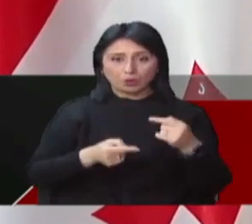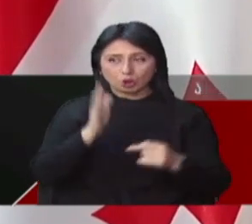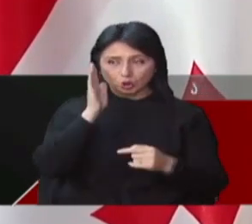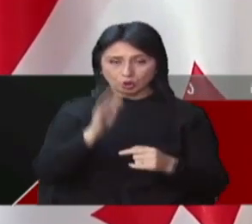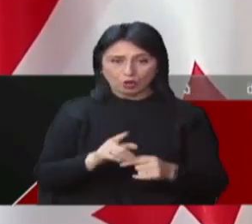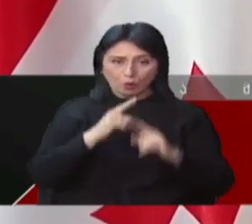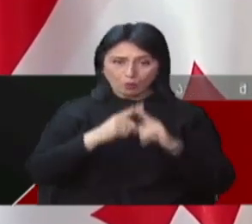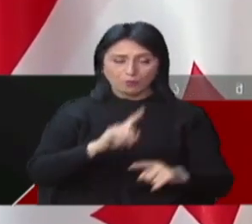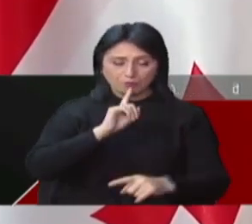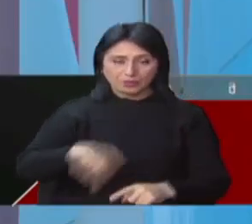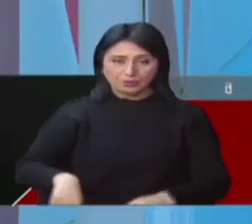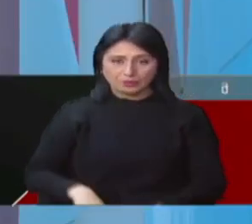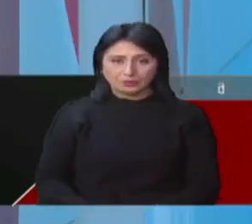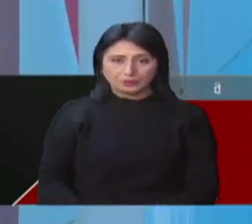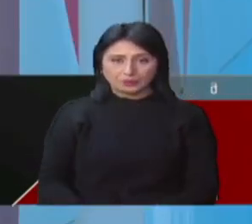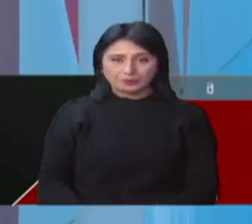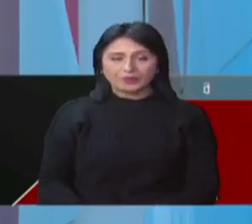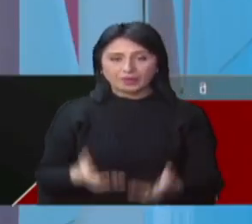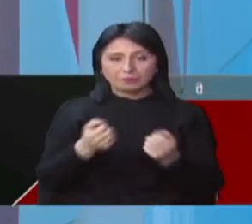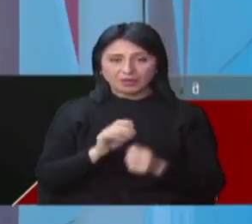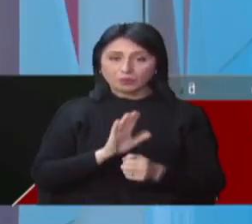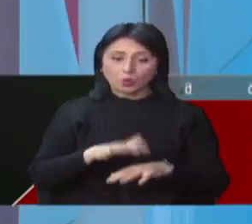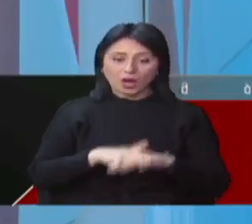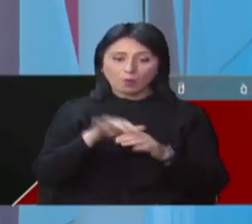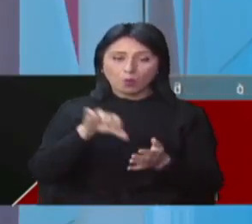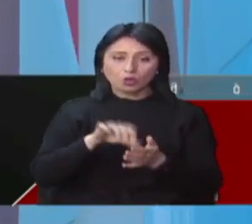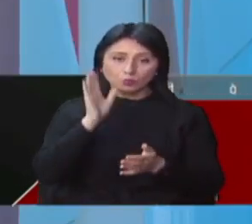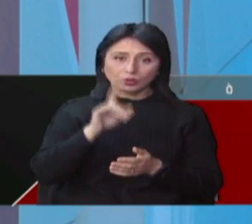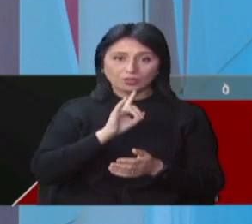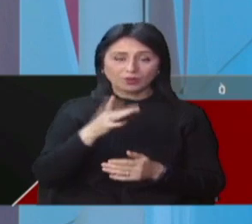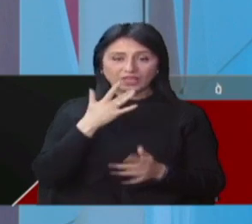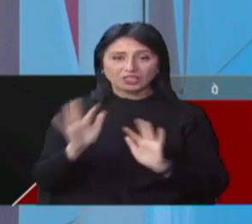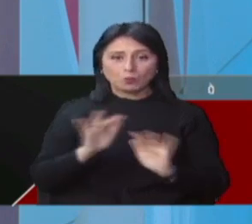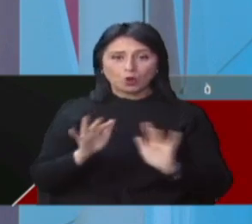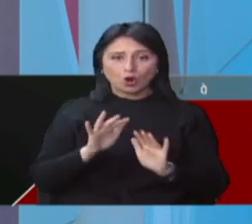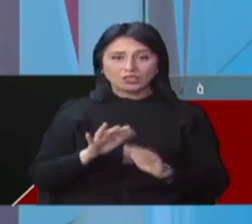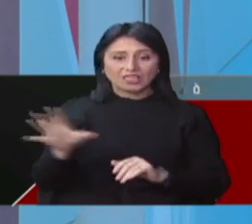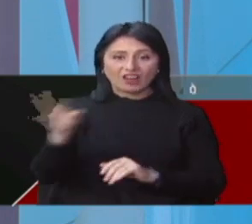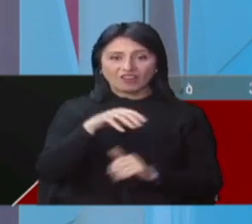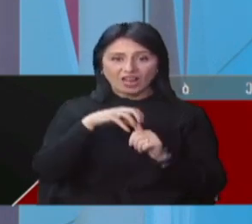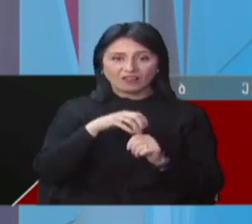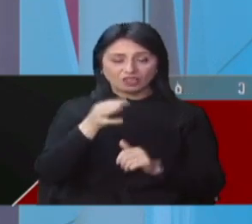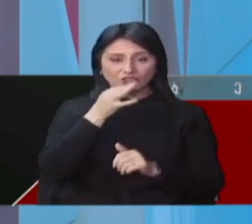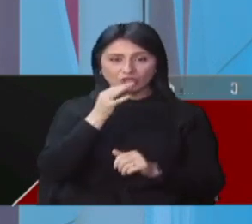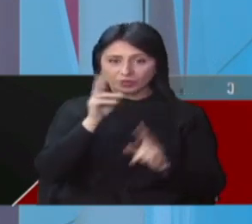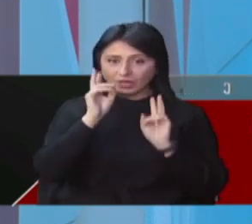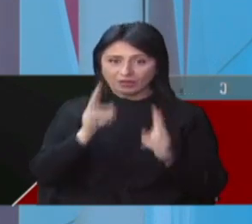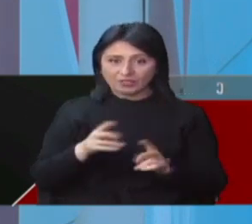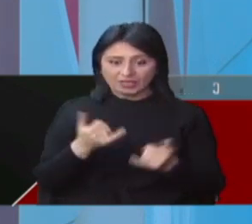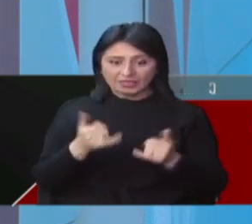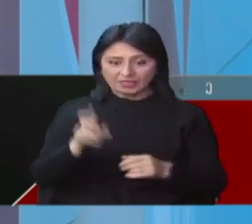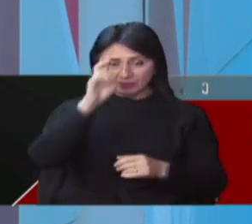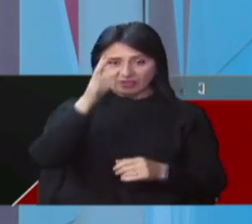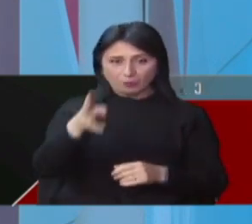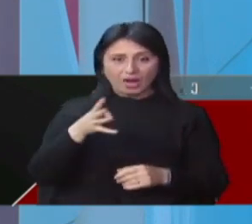იქნება უკომპრომისო. Მიიღებს თუ არა ამ აქციებში მონაწილეობას ნაციონალური მოძრაობის ყველა ლიდერი, ეს ჯერჯერობით უცნობია. დღეს